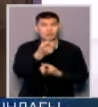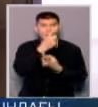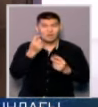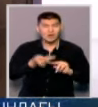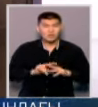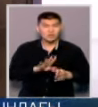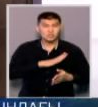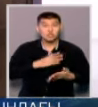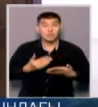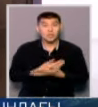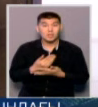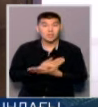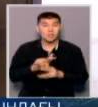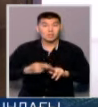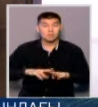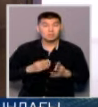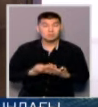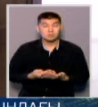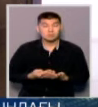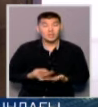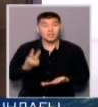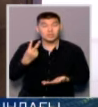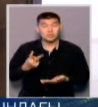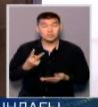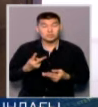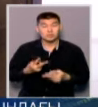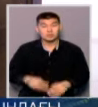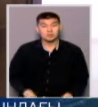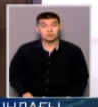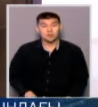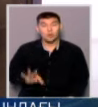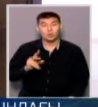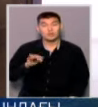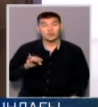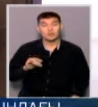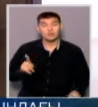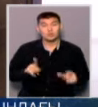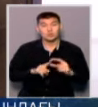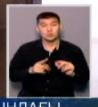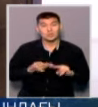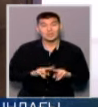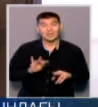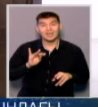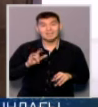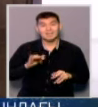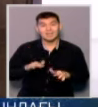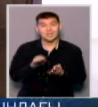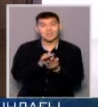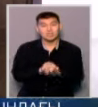болмаған нәрсе. Бұл жаңалық. Екінші мына Ожайыптың сөзінде жаңағы